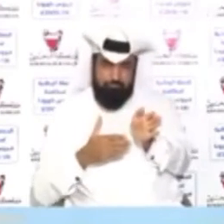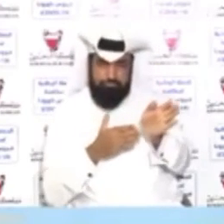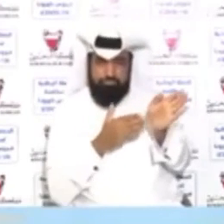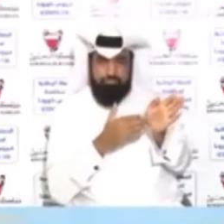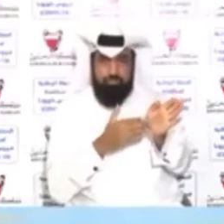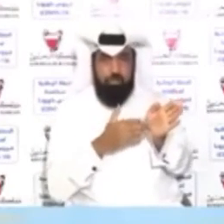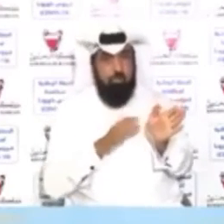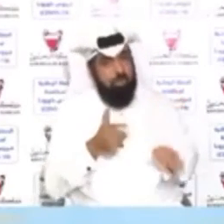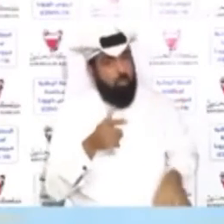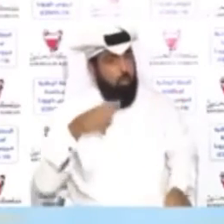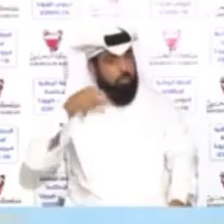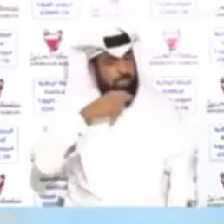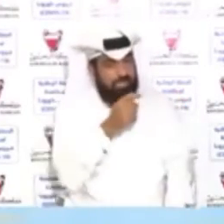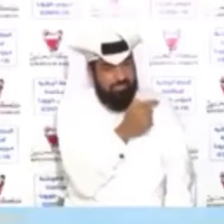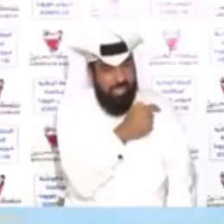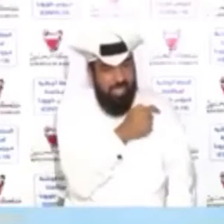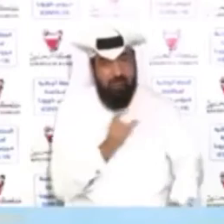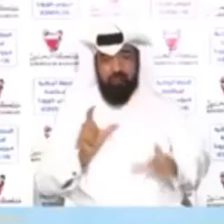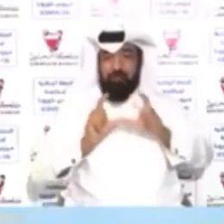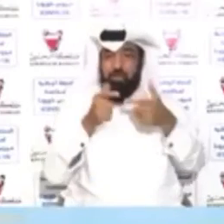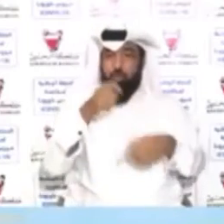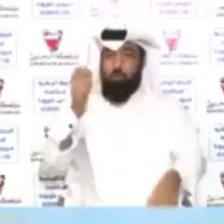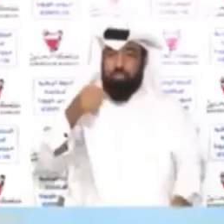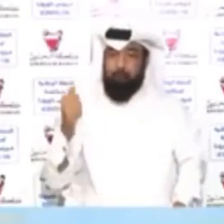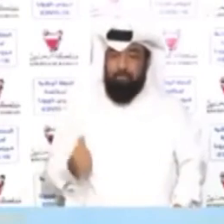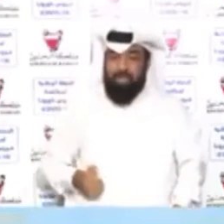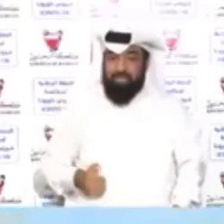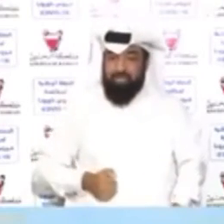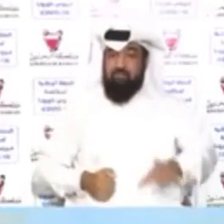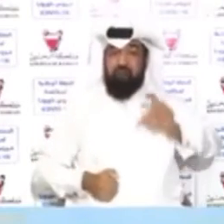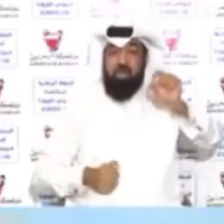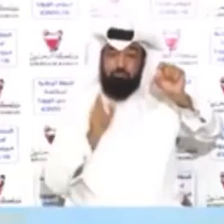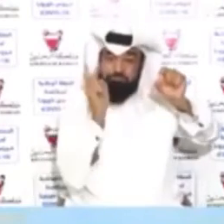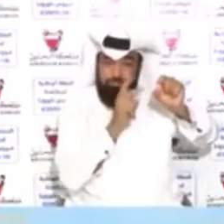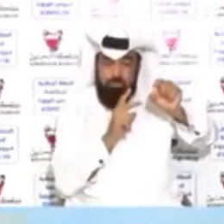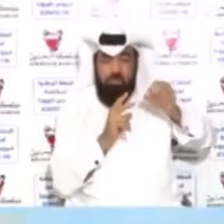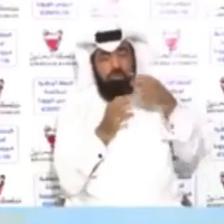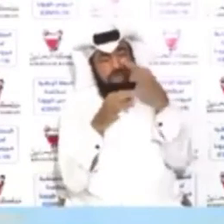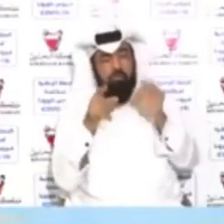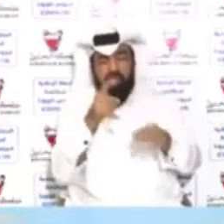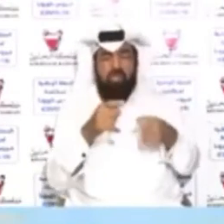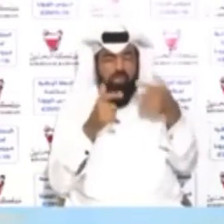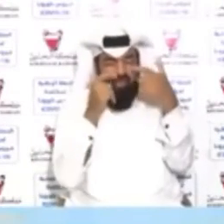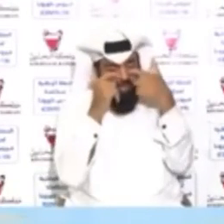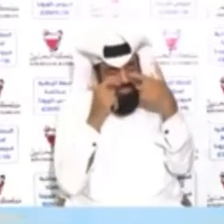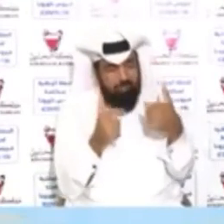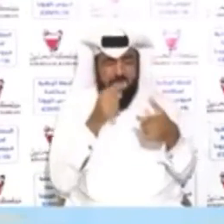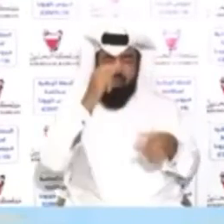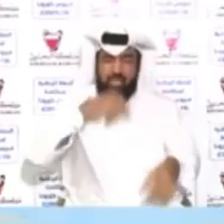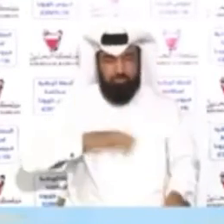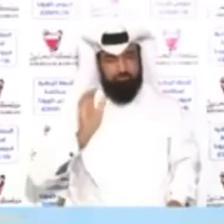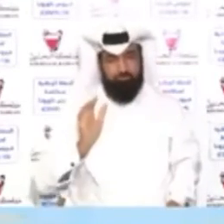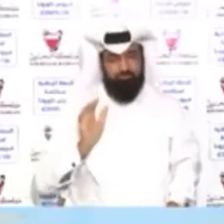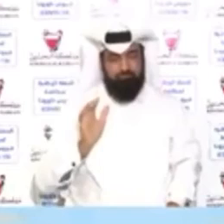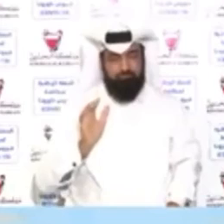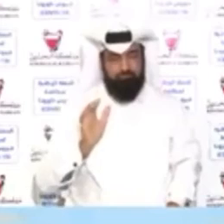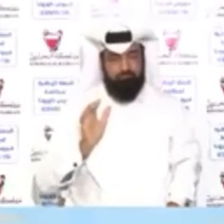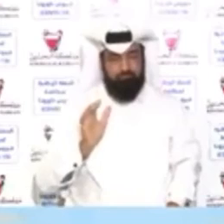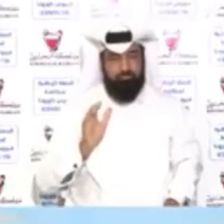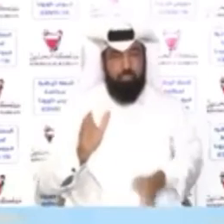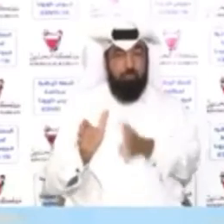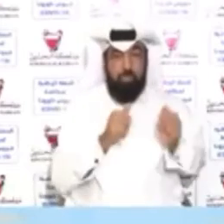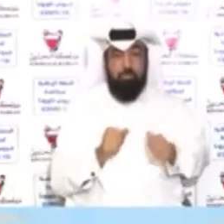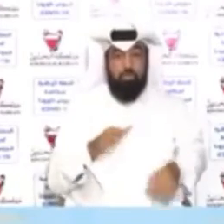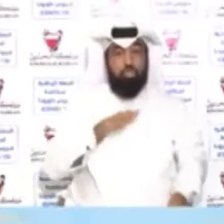الرسمية ووزارة الصحة للالتزام بها في جميع الأوقات مجمل، يعني على بتون جميعها، يعني